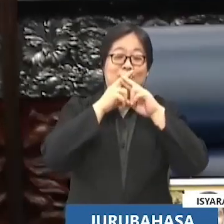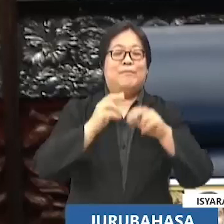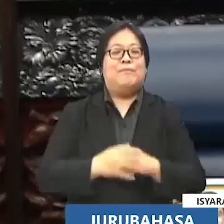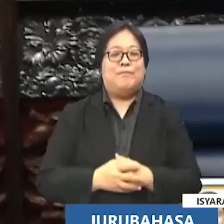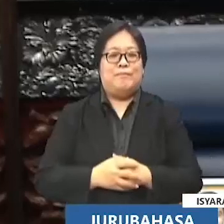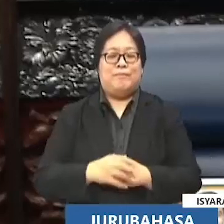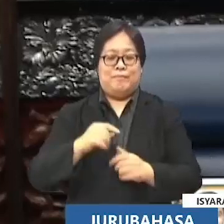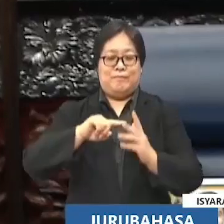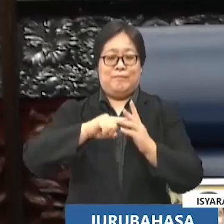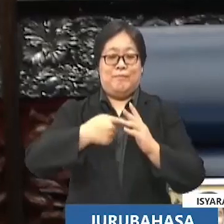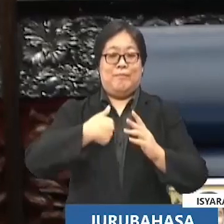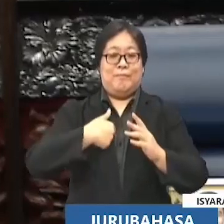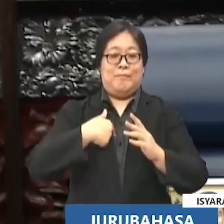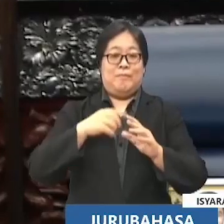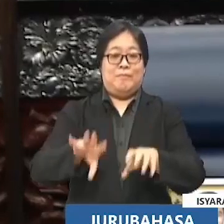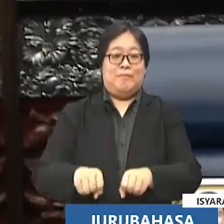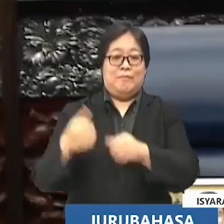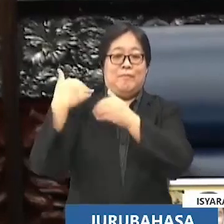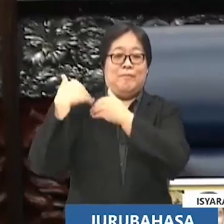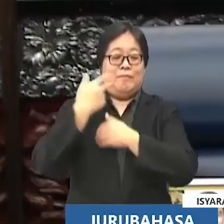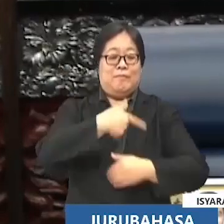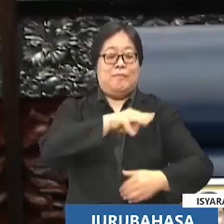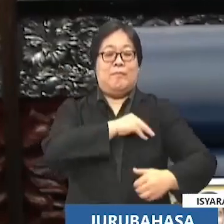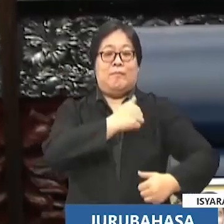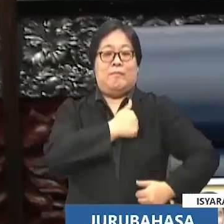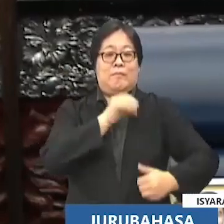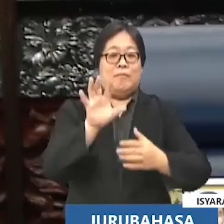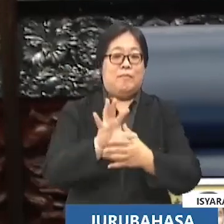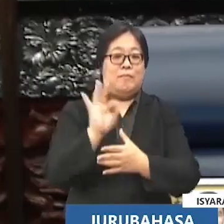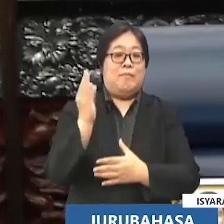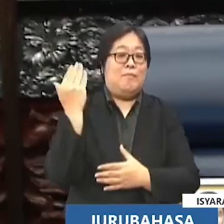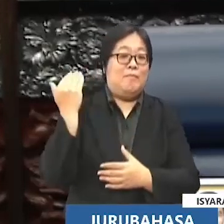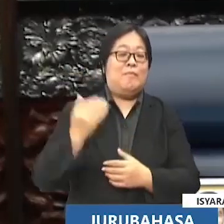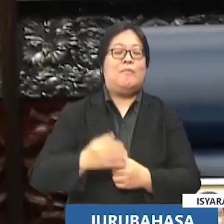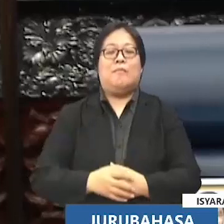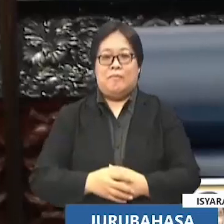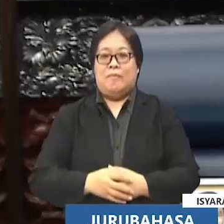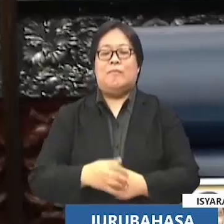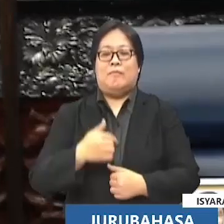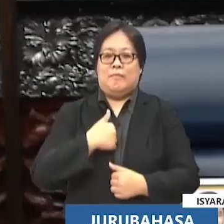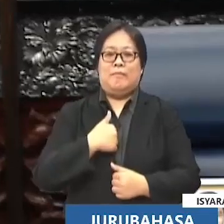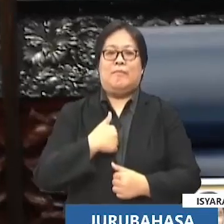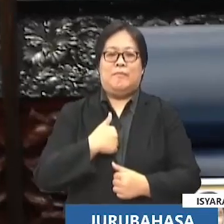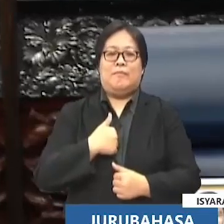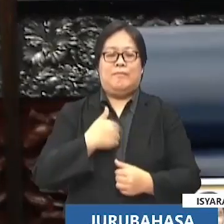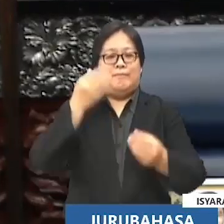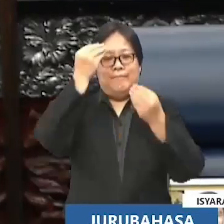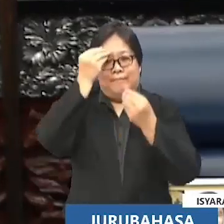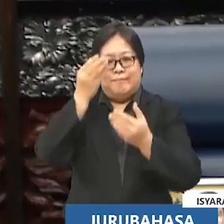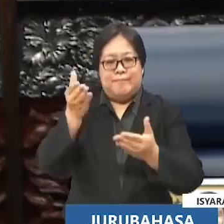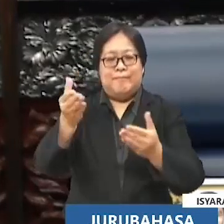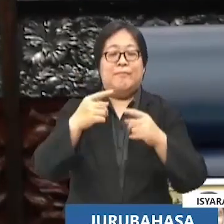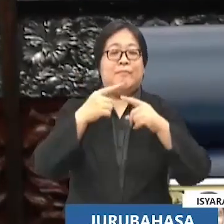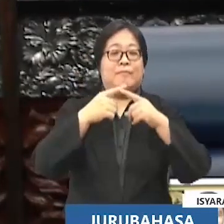sejak saya menerajui Kementerian Pertahanan September lalu, saya telah pun maklumkan